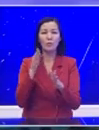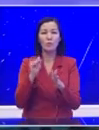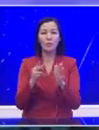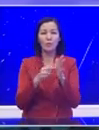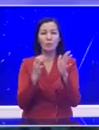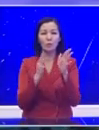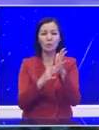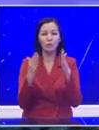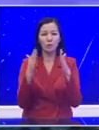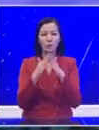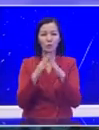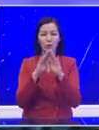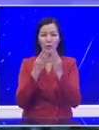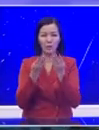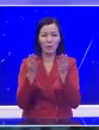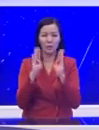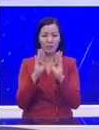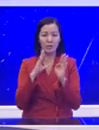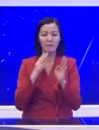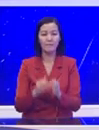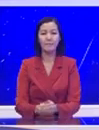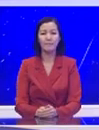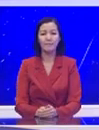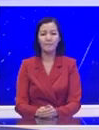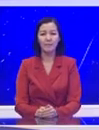4799-ы үйде жатыр.